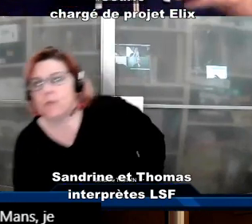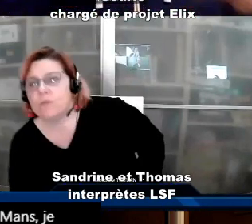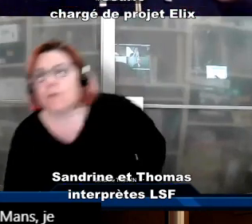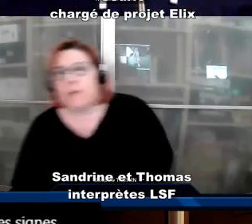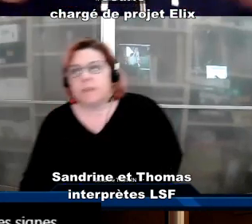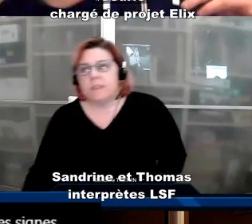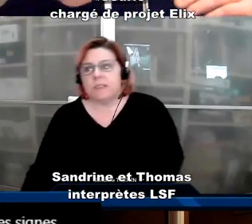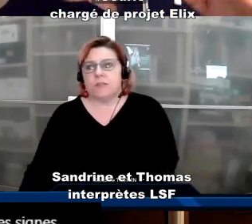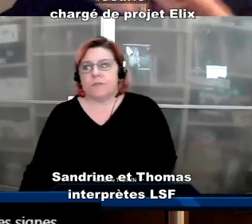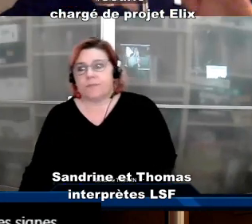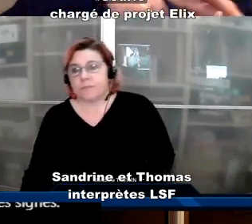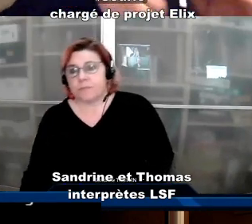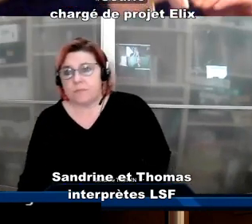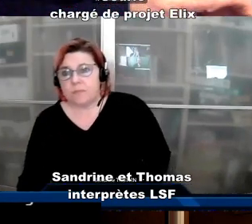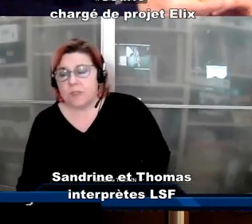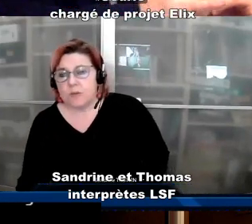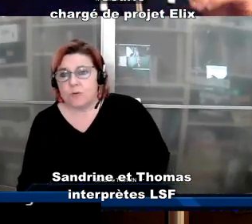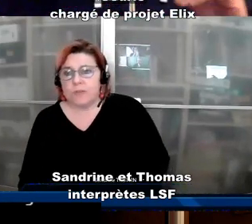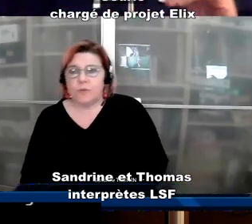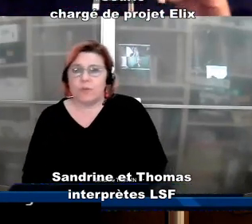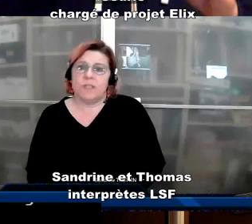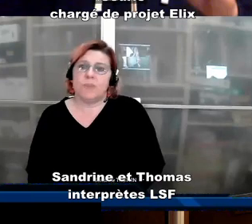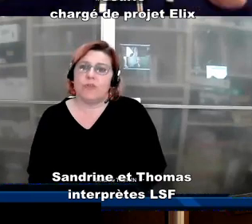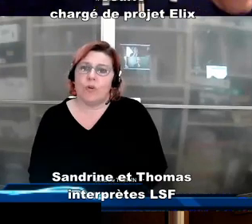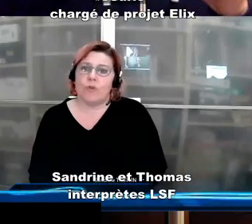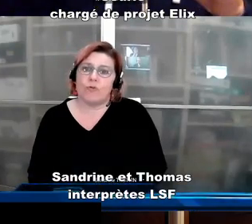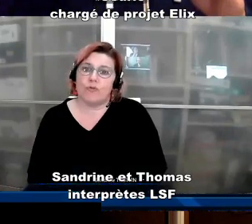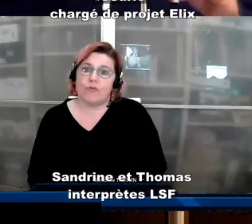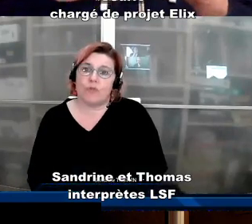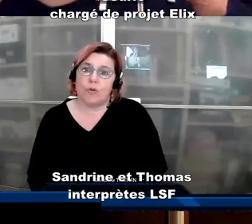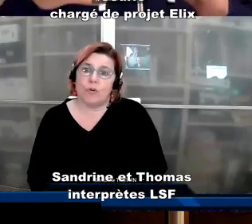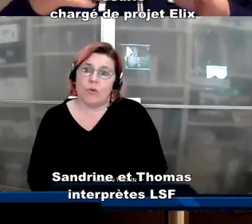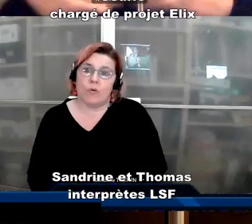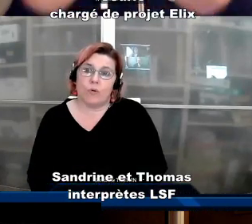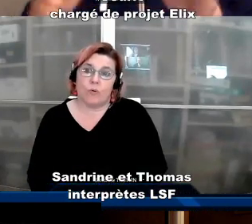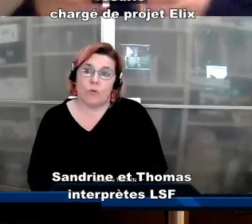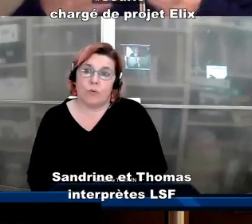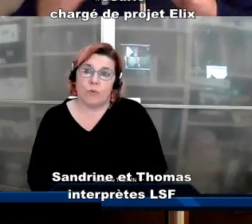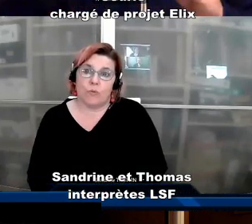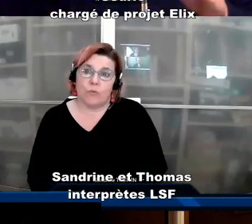je donne des cours de langue des signes de niveau débutant